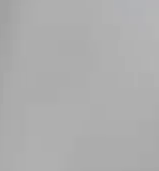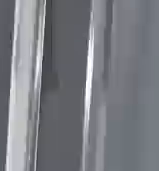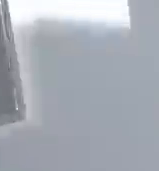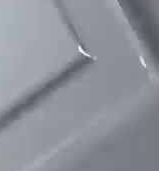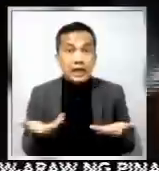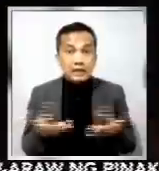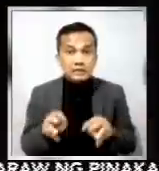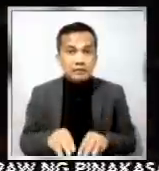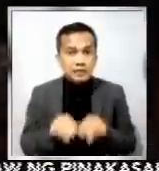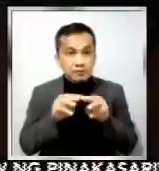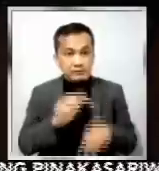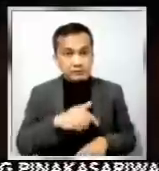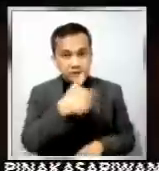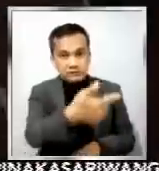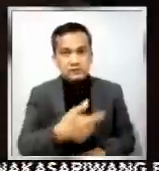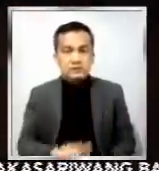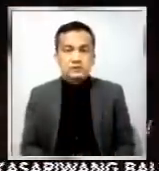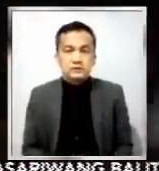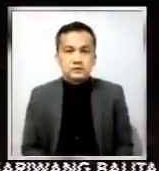Andal.